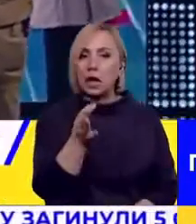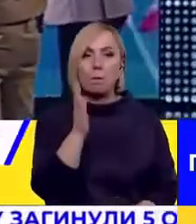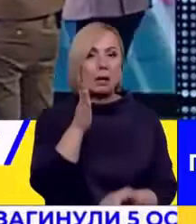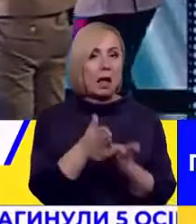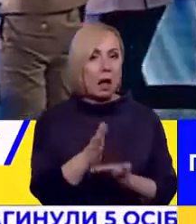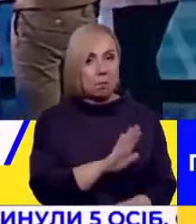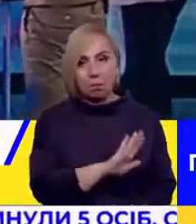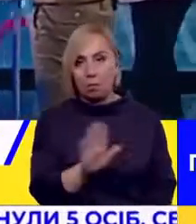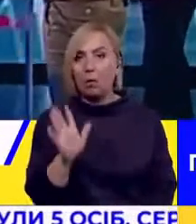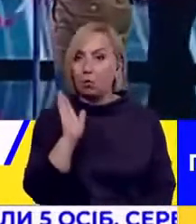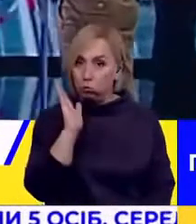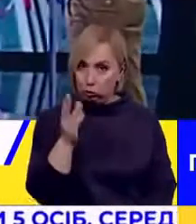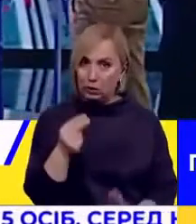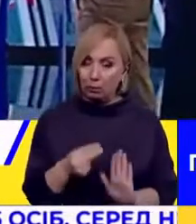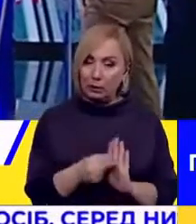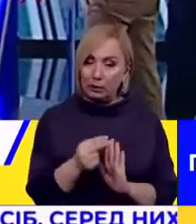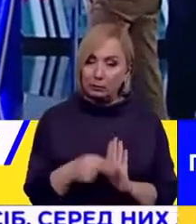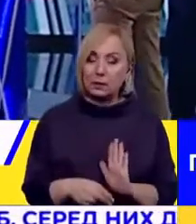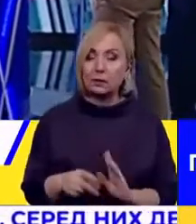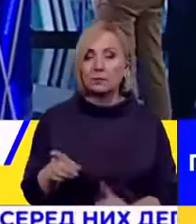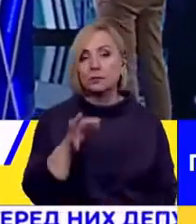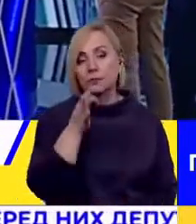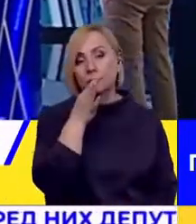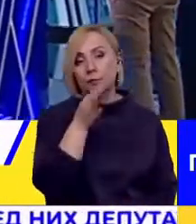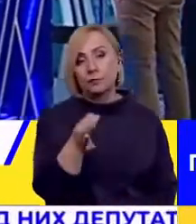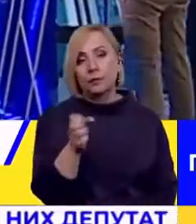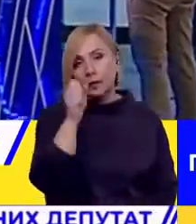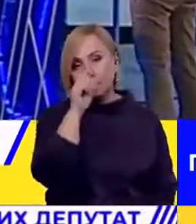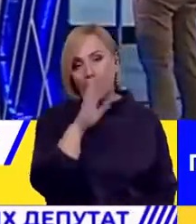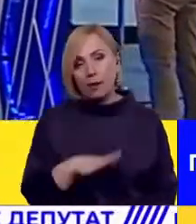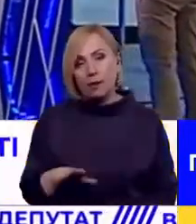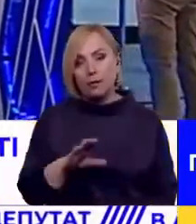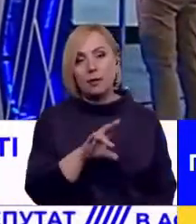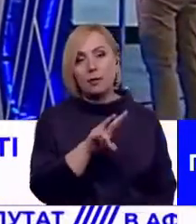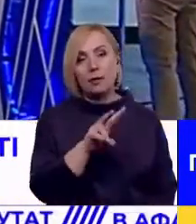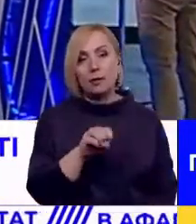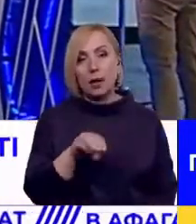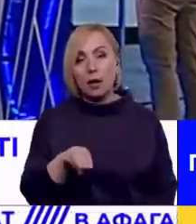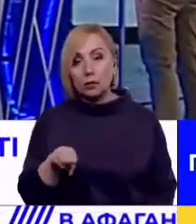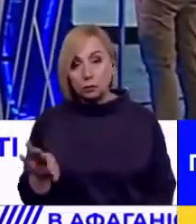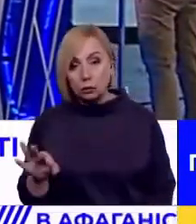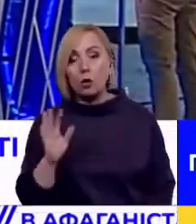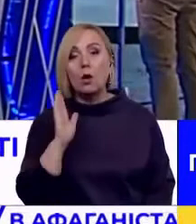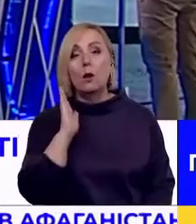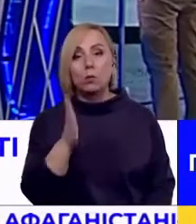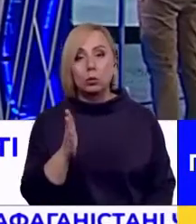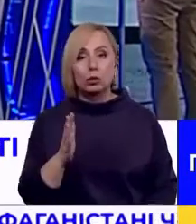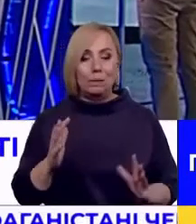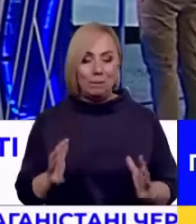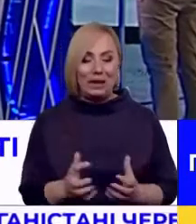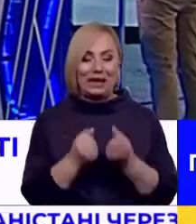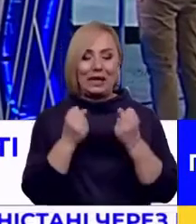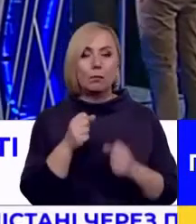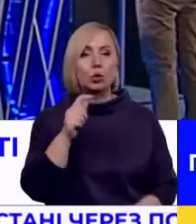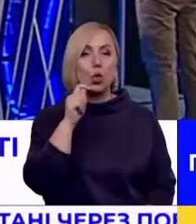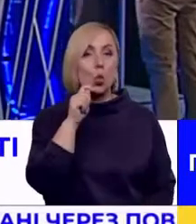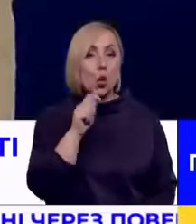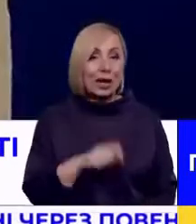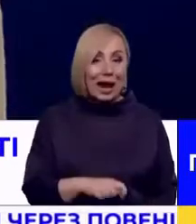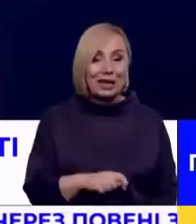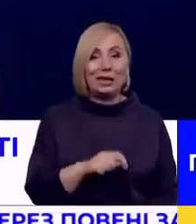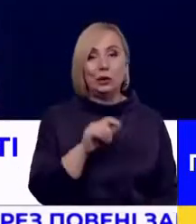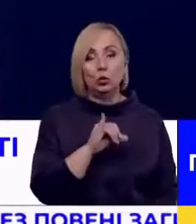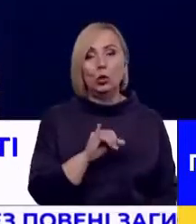це підписано. Він сказав прямо, що країни НАТО будуть підтримувати Україну і